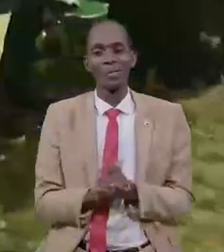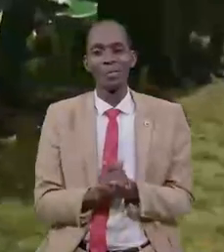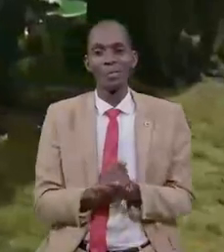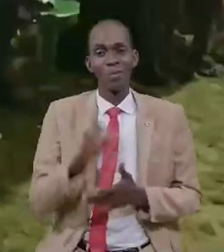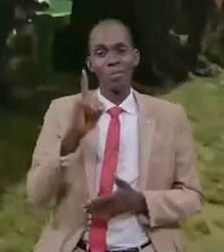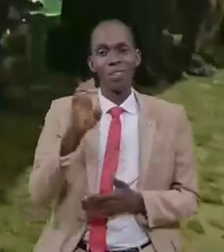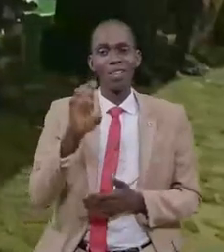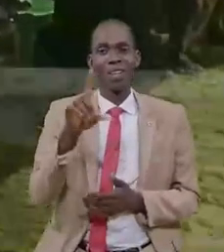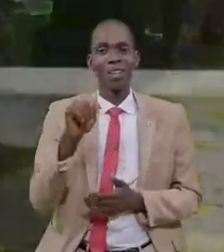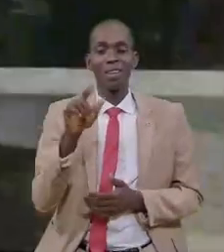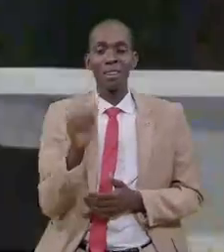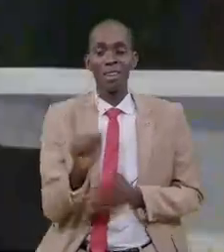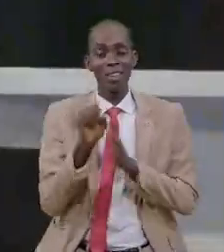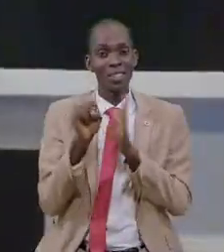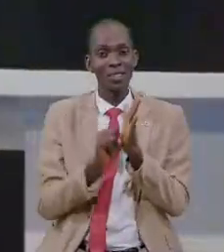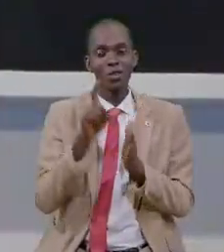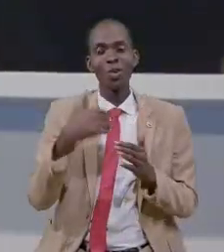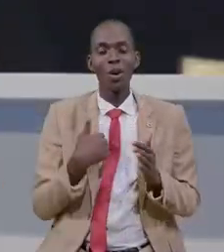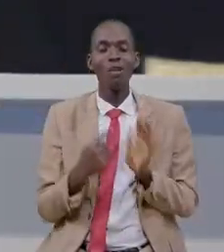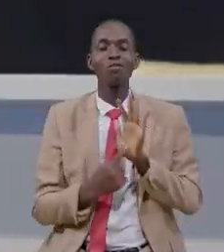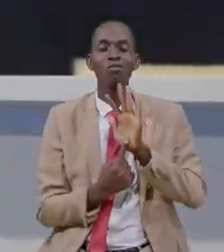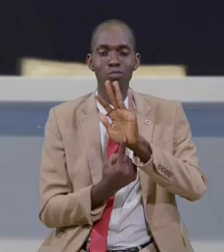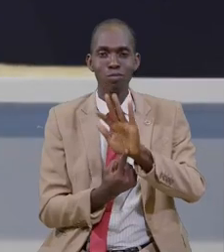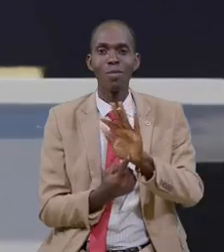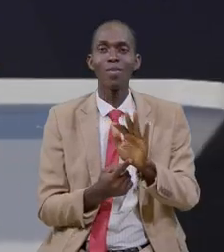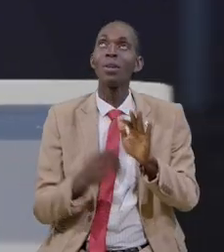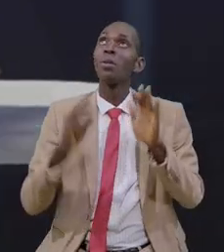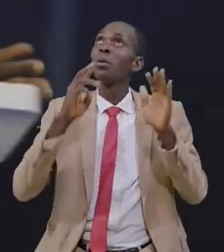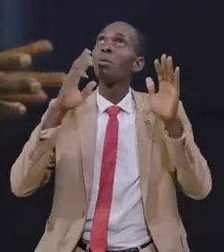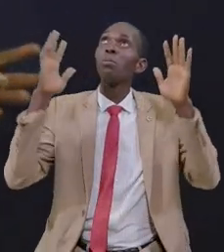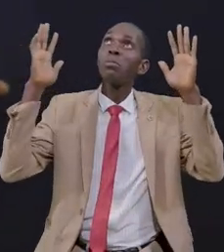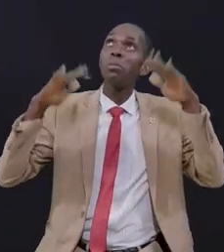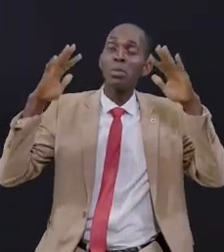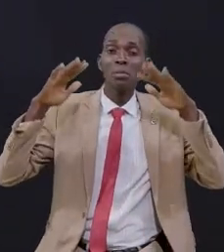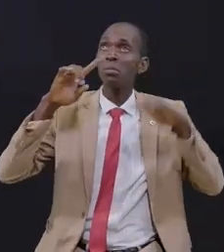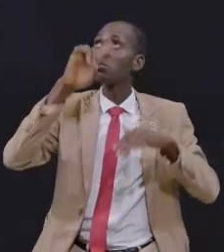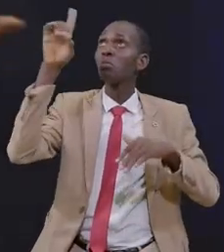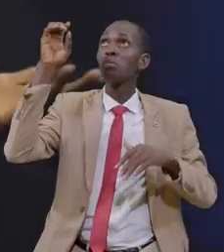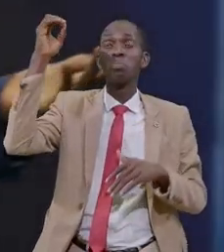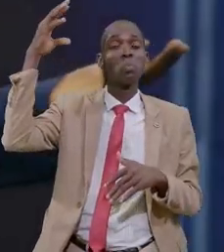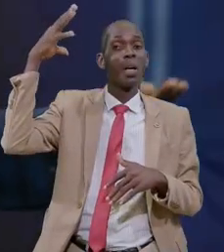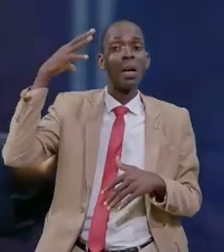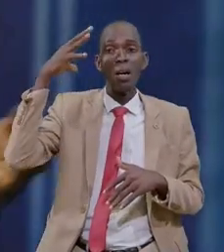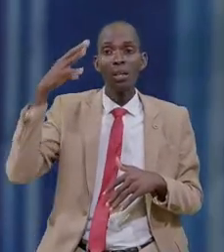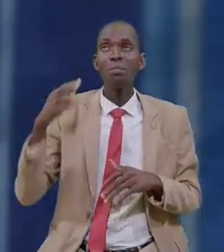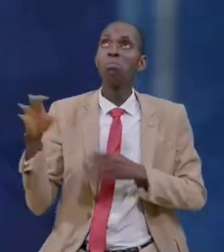État de Delta, vous avez prouvé que la pluie, le soleil,